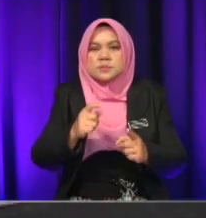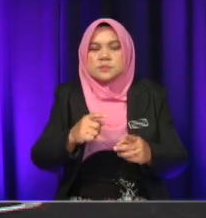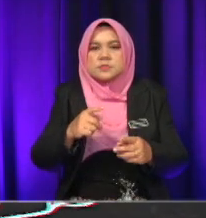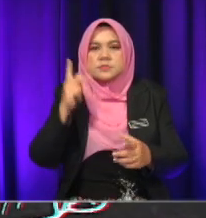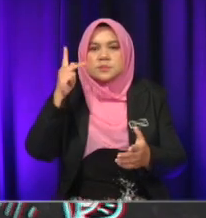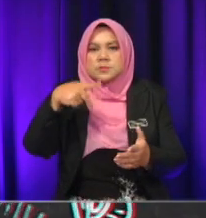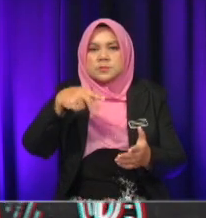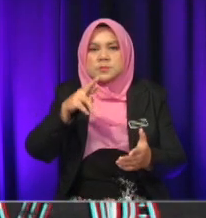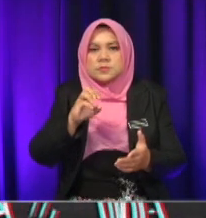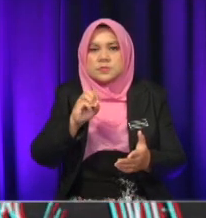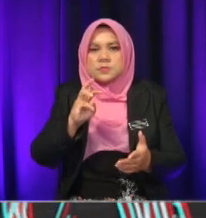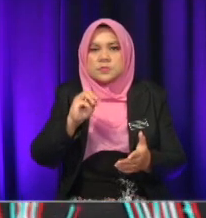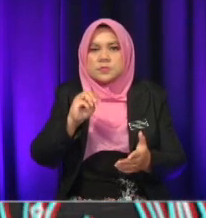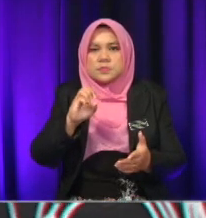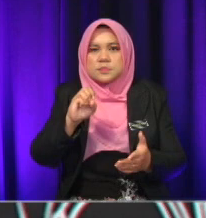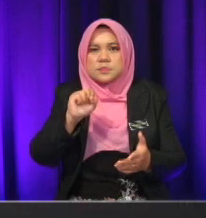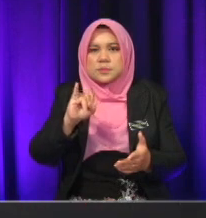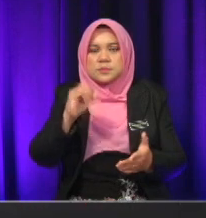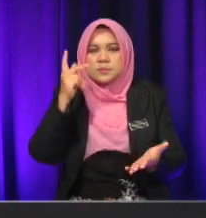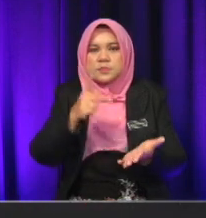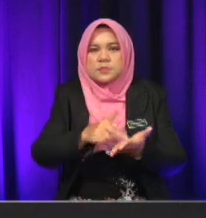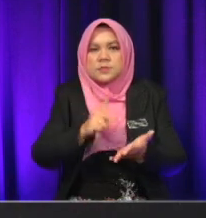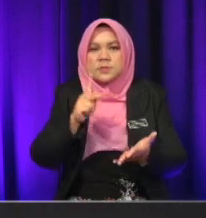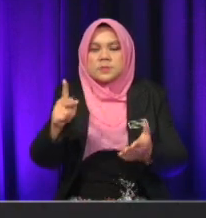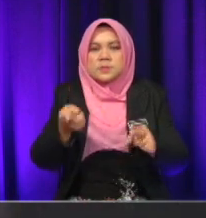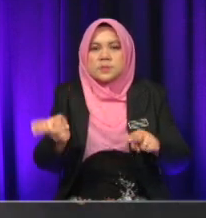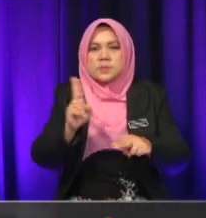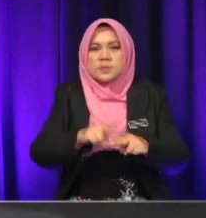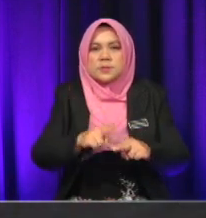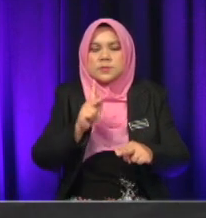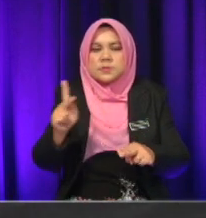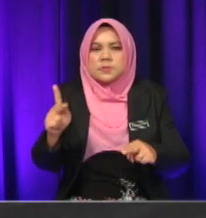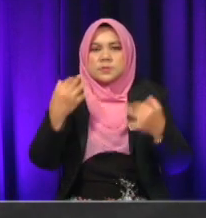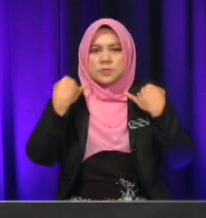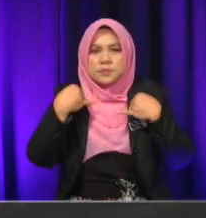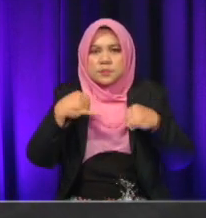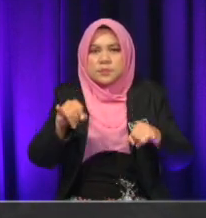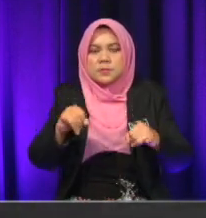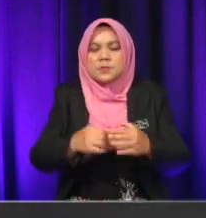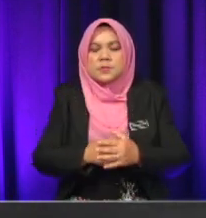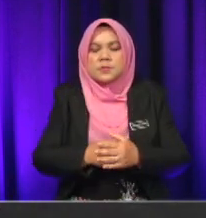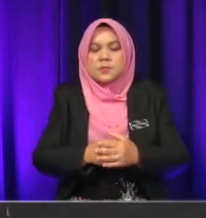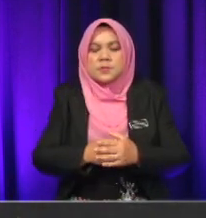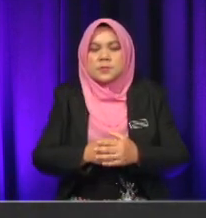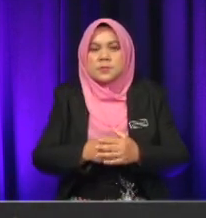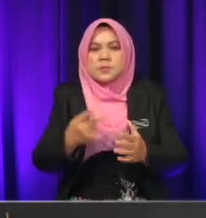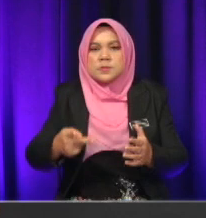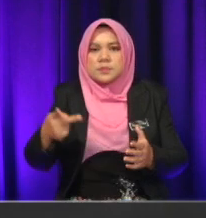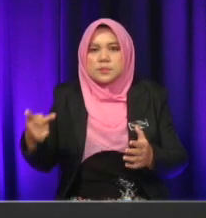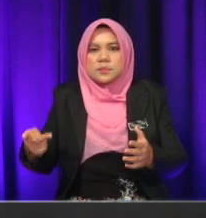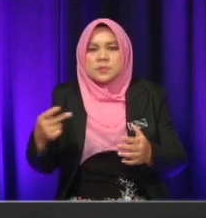mempromosikan, memperkenalkan ataupun meningkatkan penjualan jualan, melariskan jualan produk